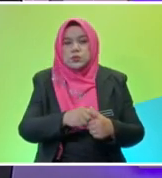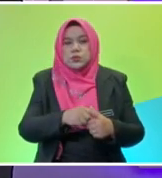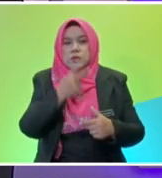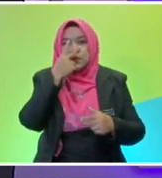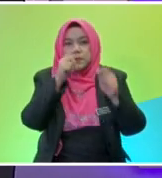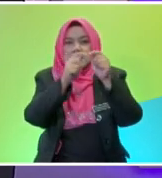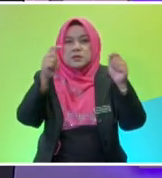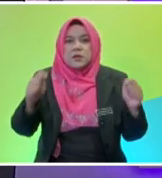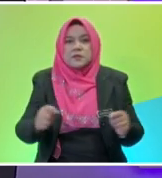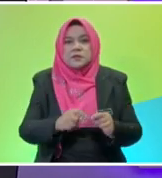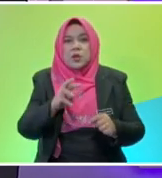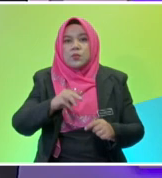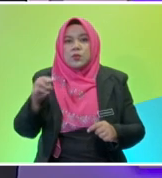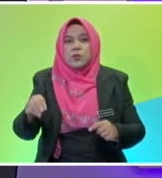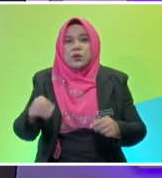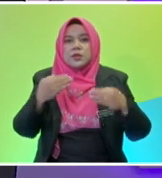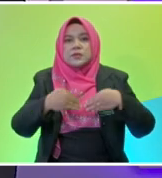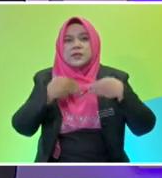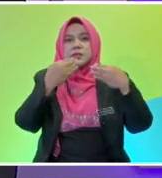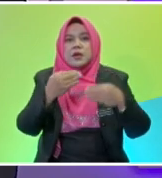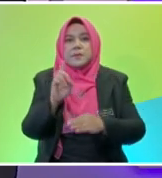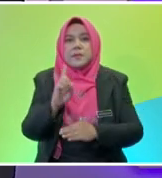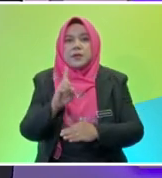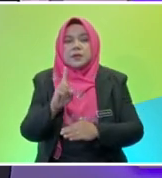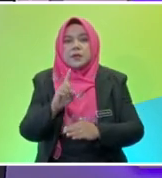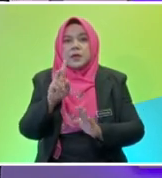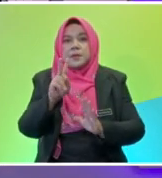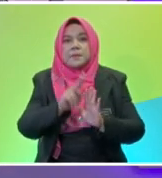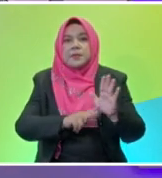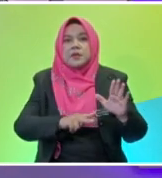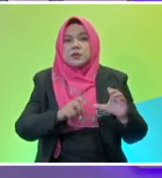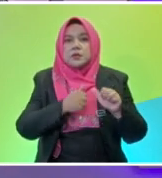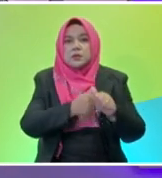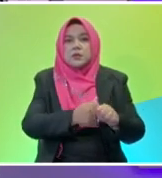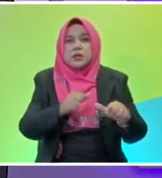dia berada di tahap mana eee bergantung kepada kelasnya